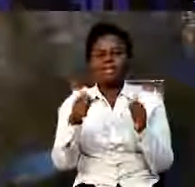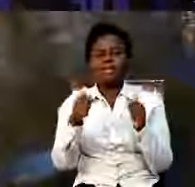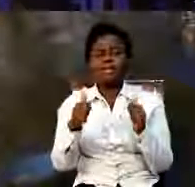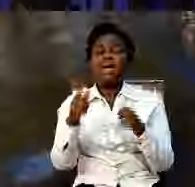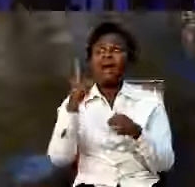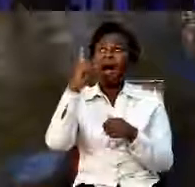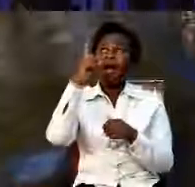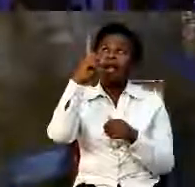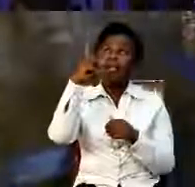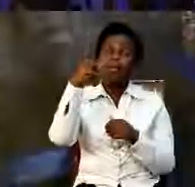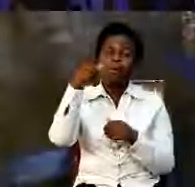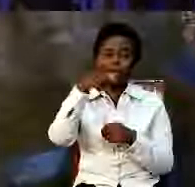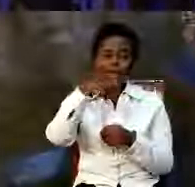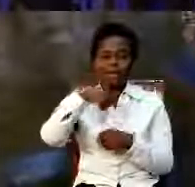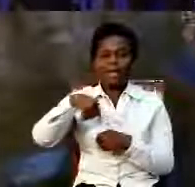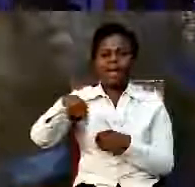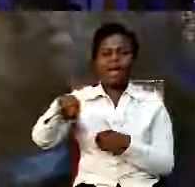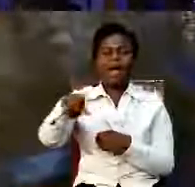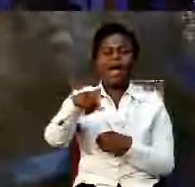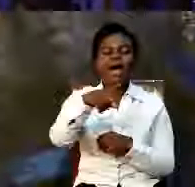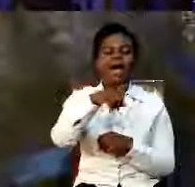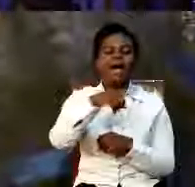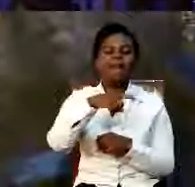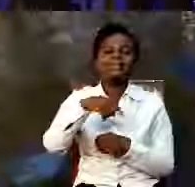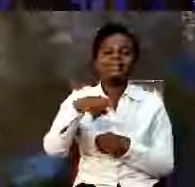aliahidi alipona